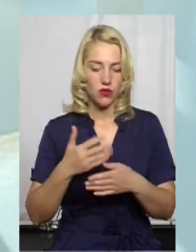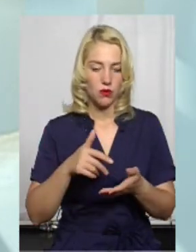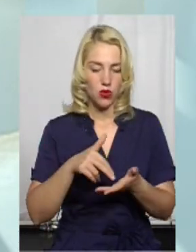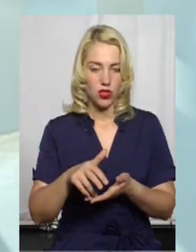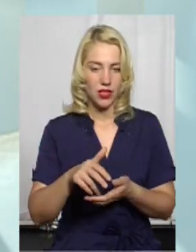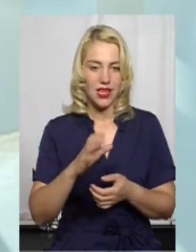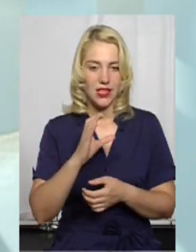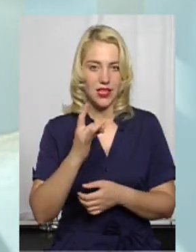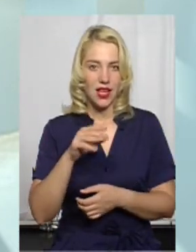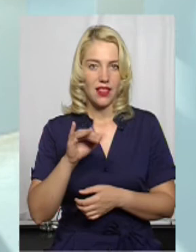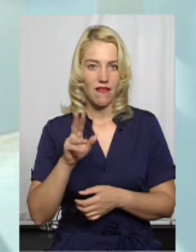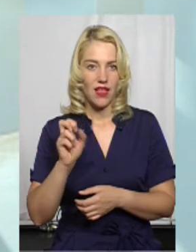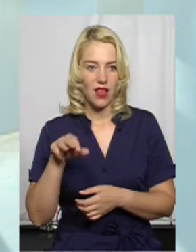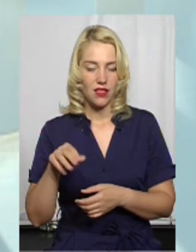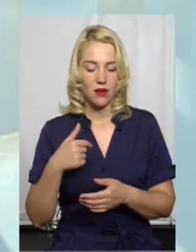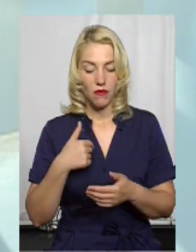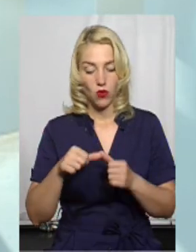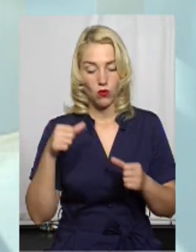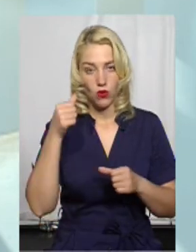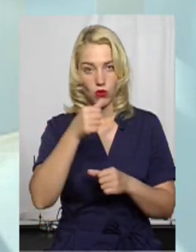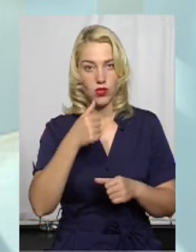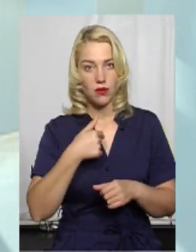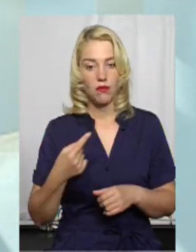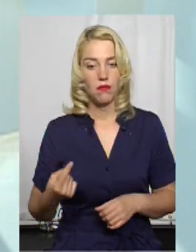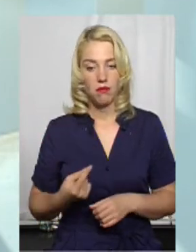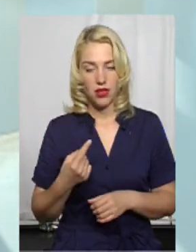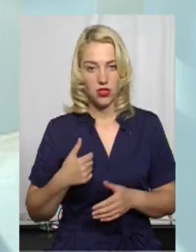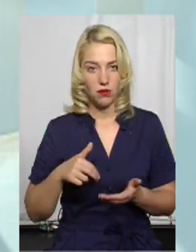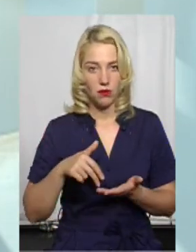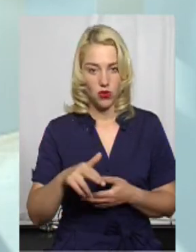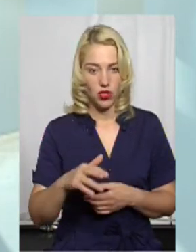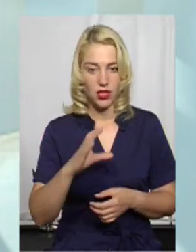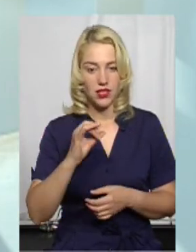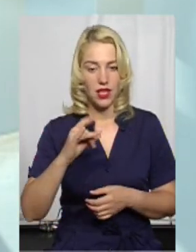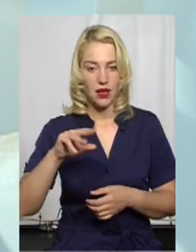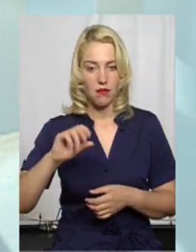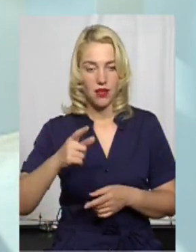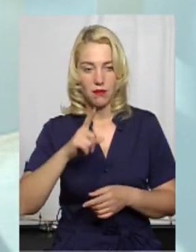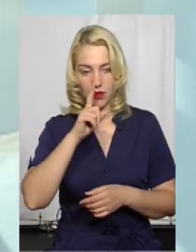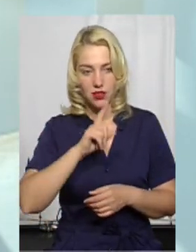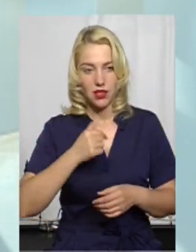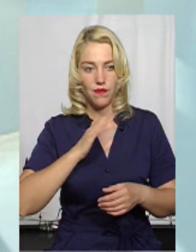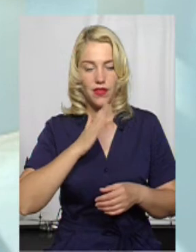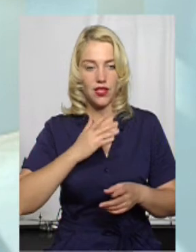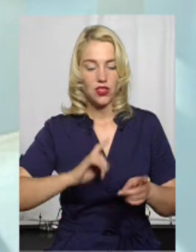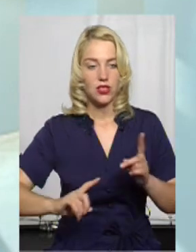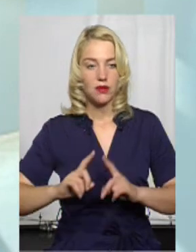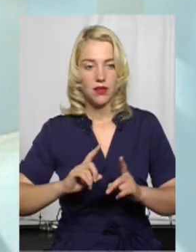сертифікацію. В тому році ми перші пройшли її, в серпні місяці, якраз на наш семінар. Пан